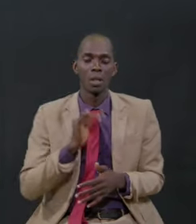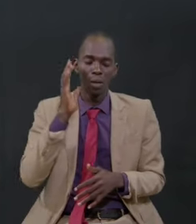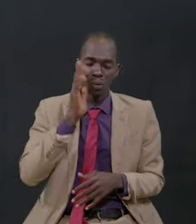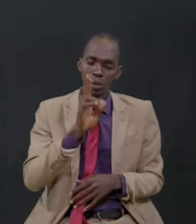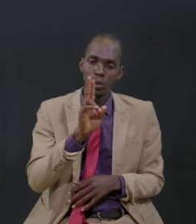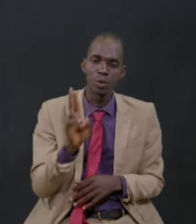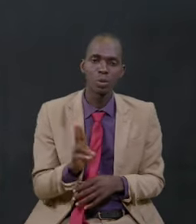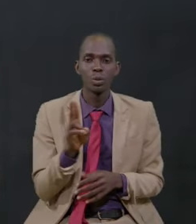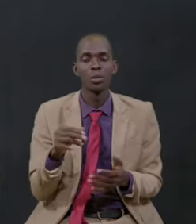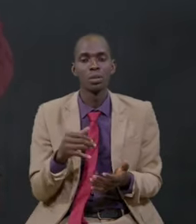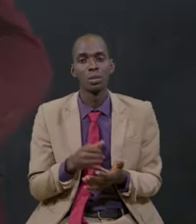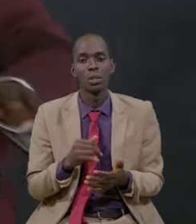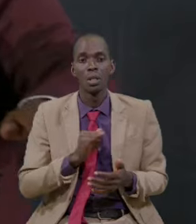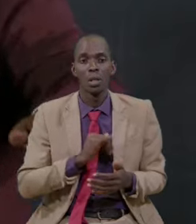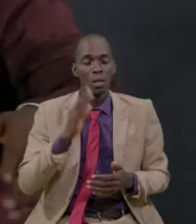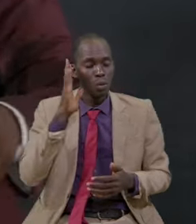Utiliser, explorer.